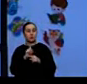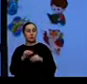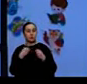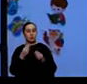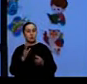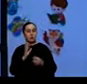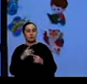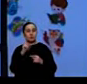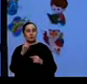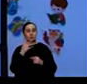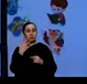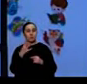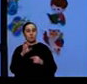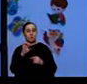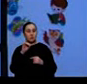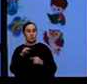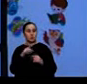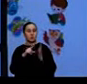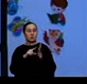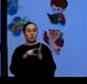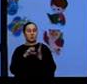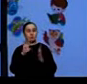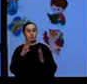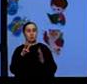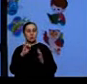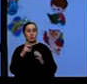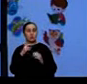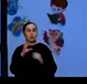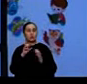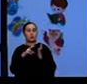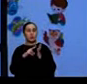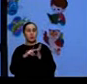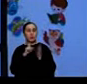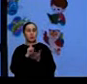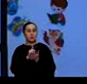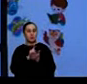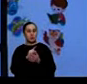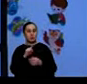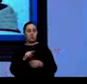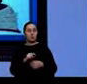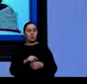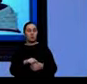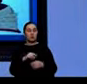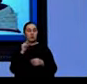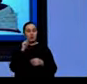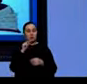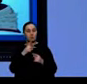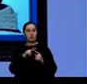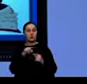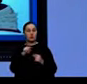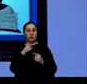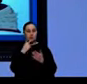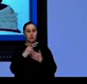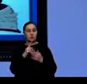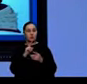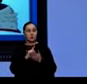topshiriq beraman. 105-betdagi 7-misol hamda 8-masala. Darslikda mana